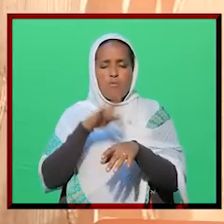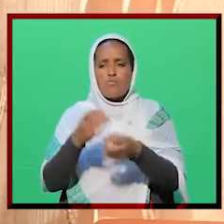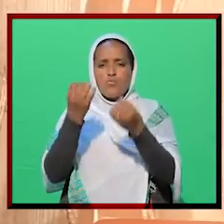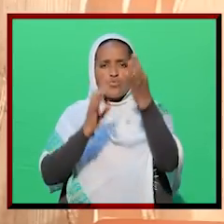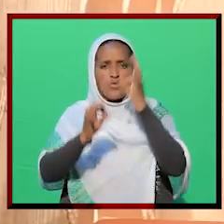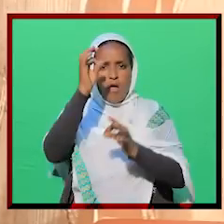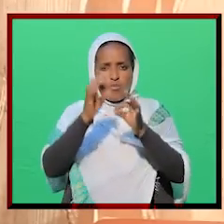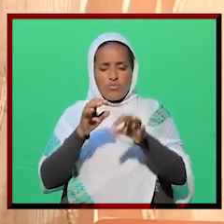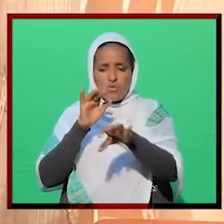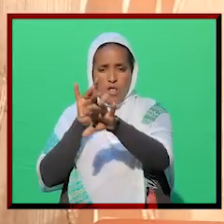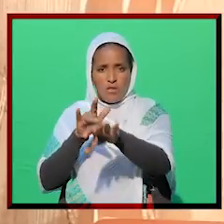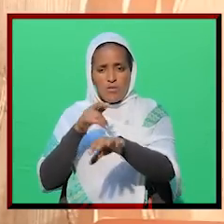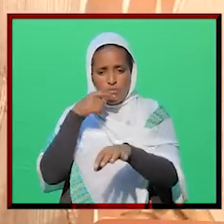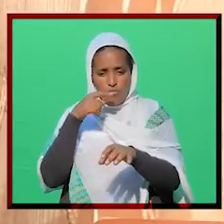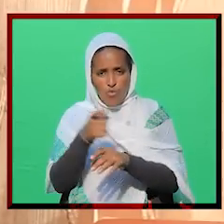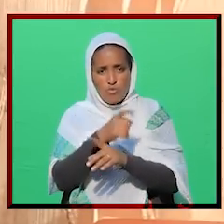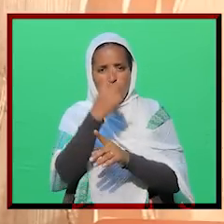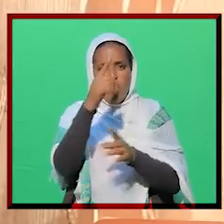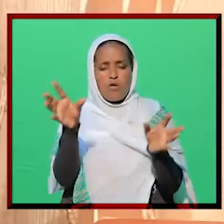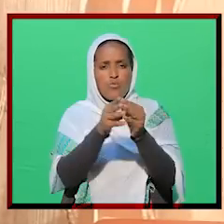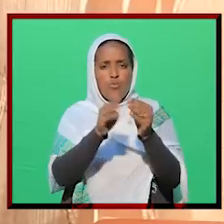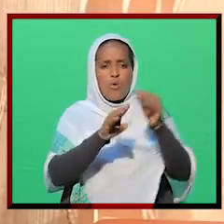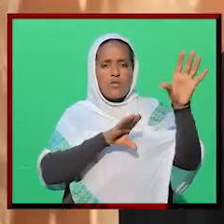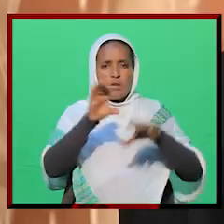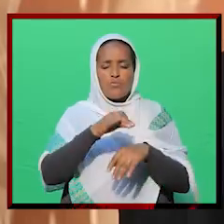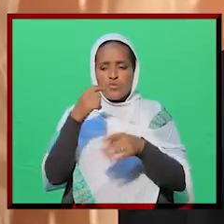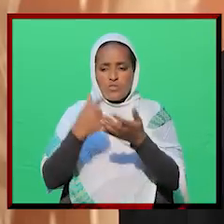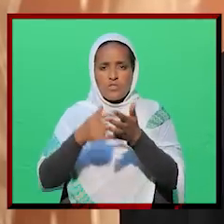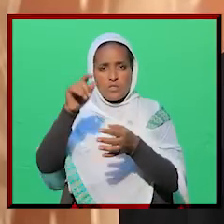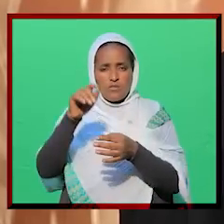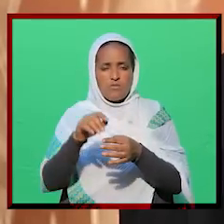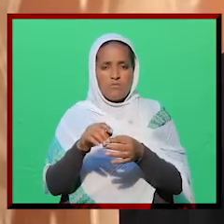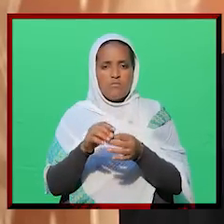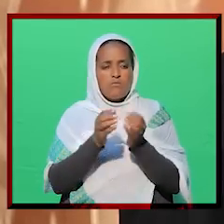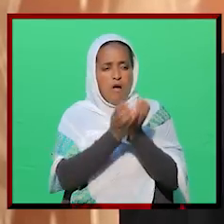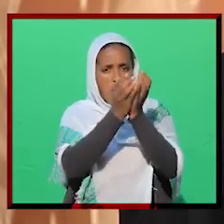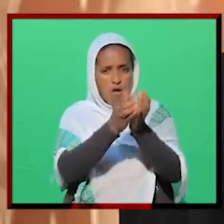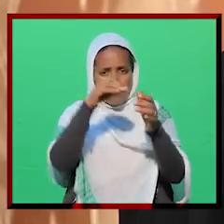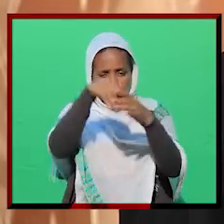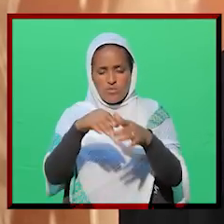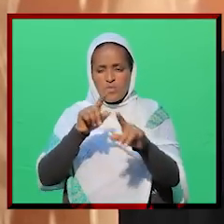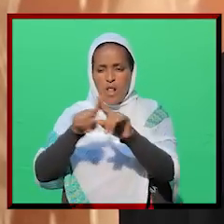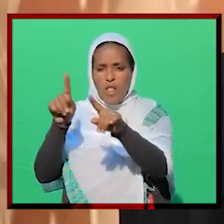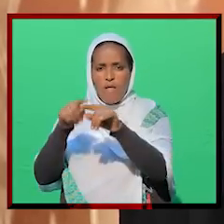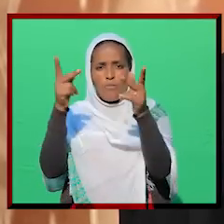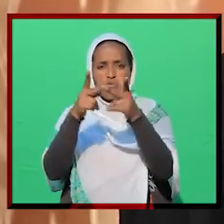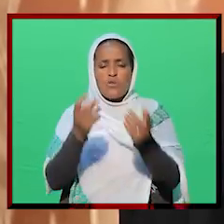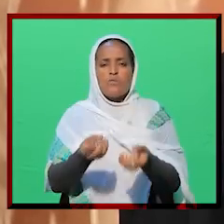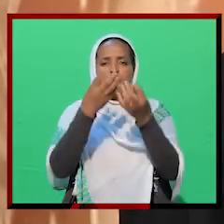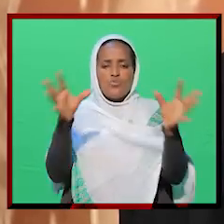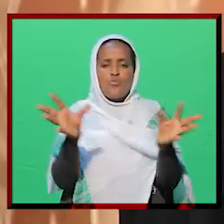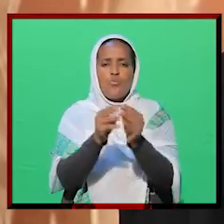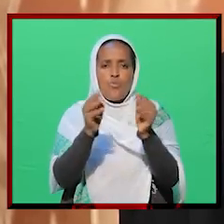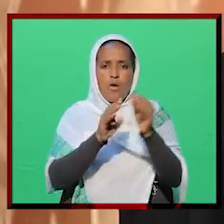በብዙ ታሪኮች ያልተጠቀሰ ቢሆንም ቅሉ አንድ ጉባኤ ተካሂዷል እዚህ ጣና ውስጥ ማለት ነው። እንዲህ ያለ በየቦታው ብዙ ጉባኤያት